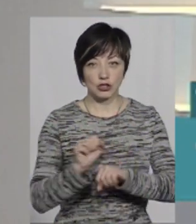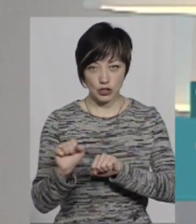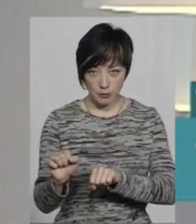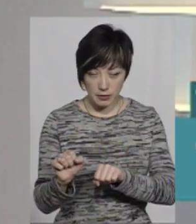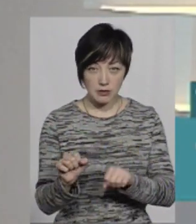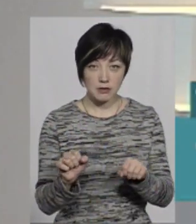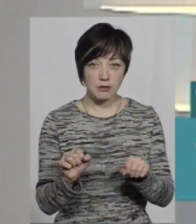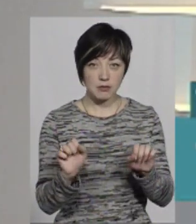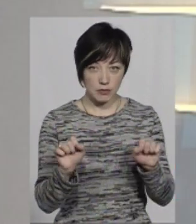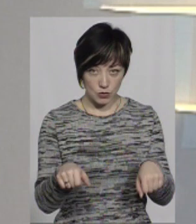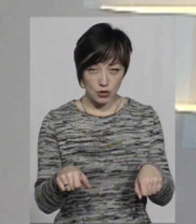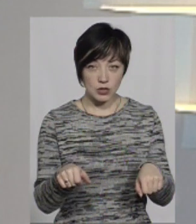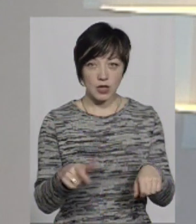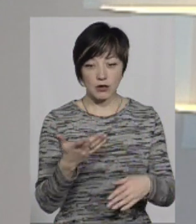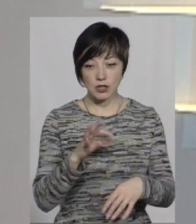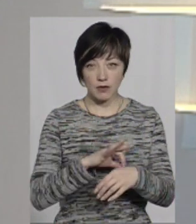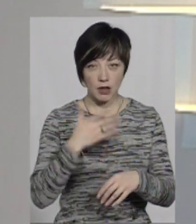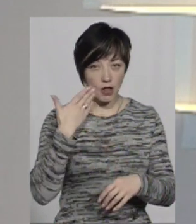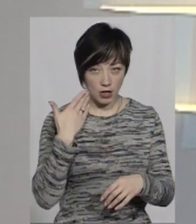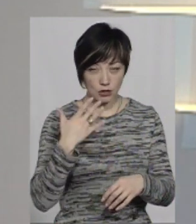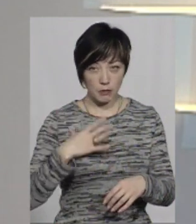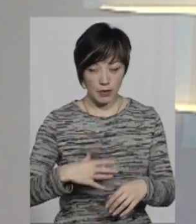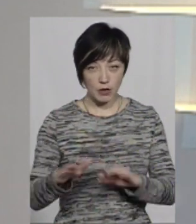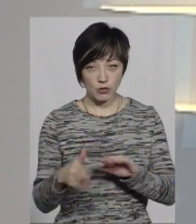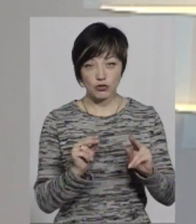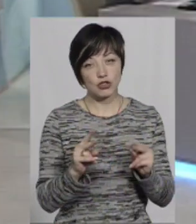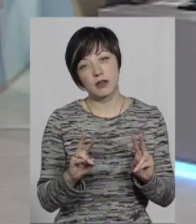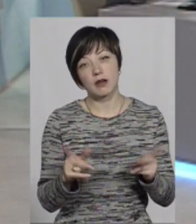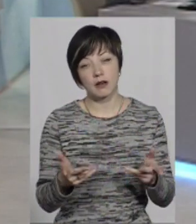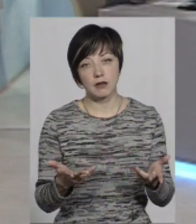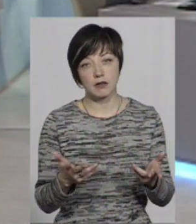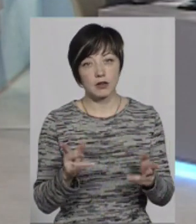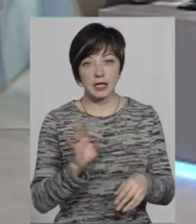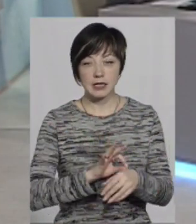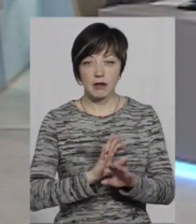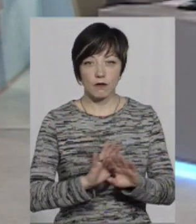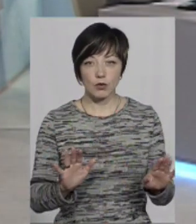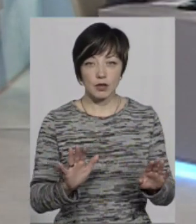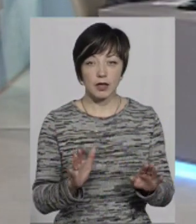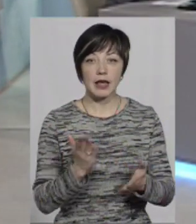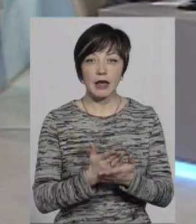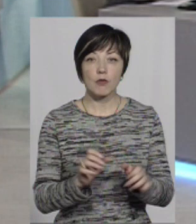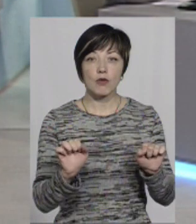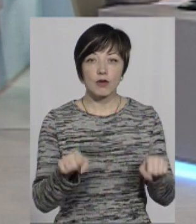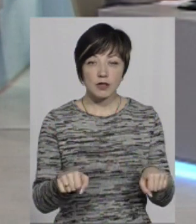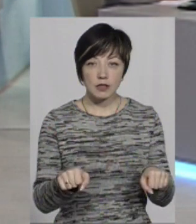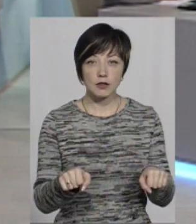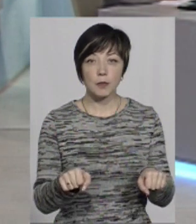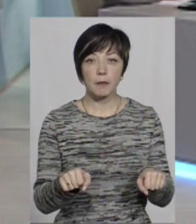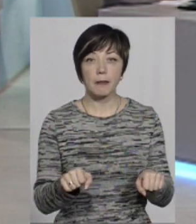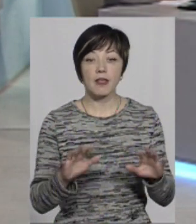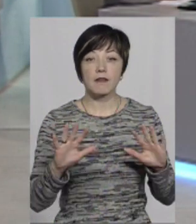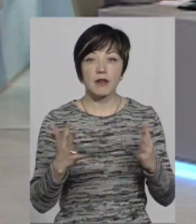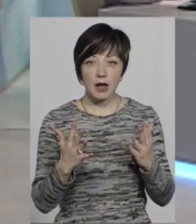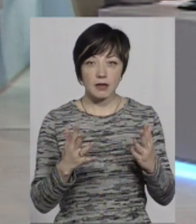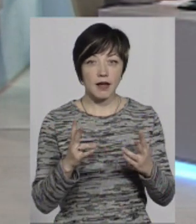то вона, навіть якщо захворіє, то легше буде переносити? Чи є ймовірність, навіть не захворіє, якщо щепиться після контакту? Що, тож я кажу,